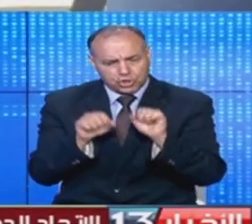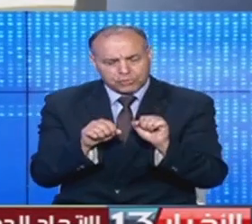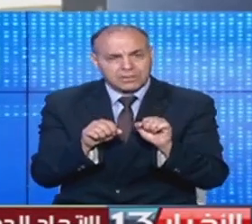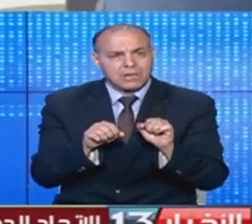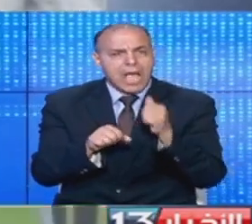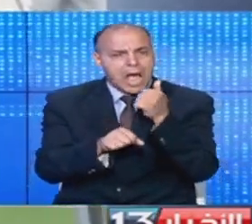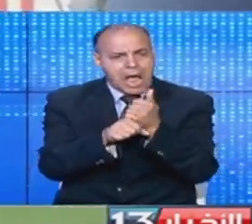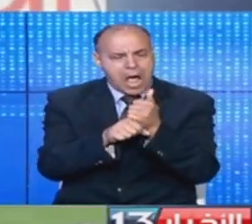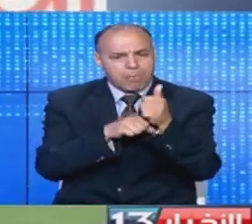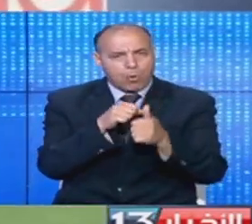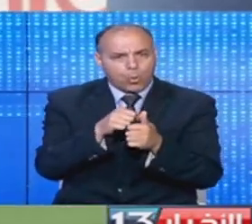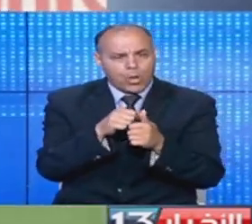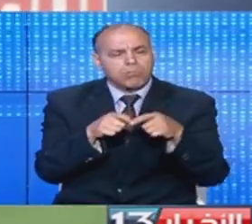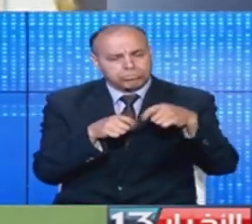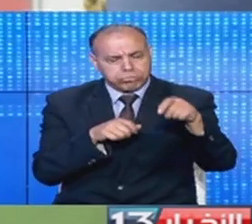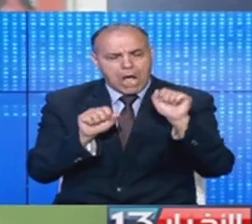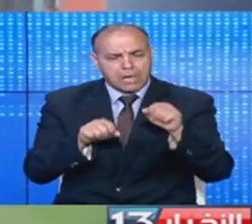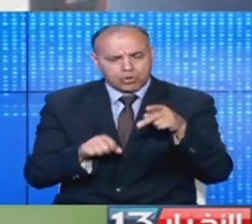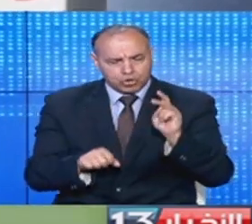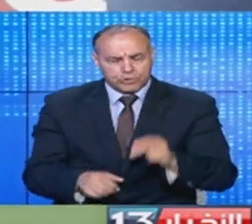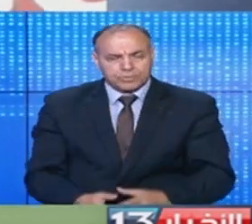وامتداد الموسم الرياضي فترات طويلة.